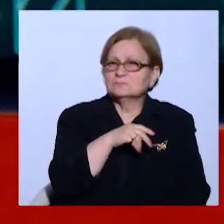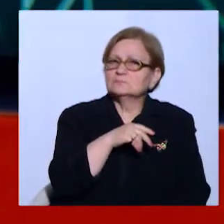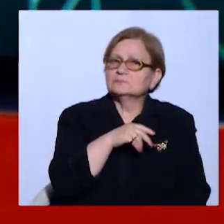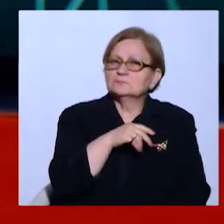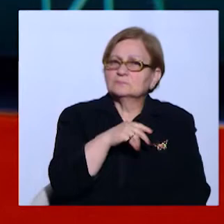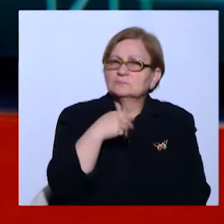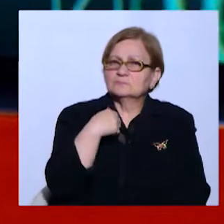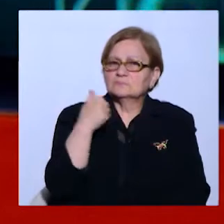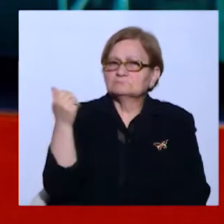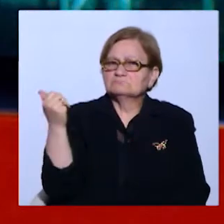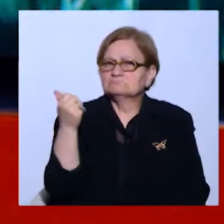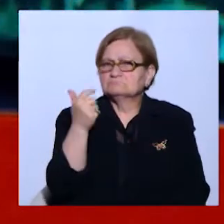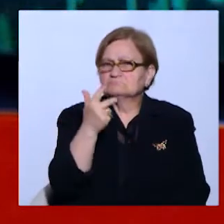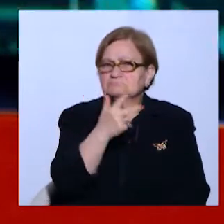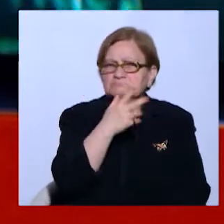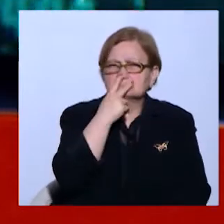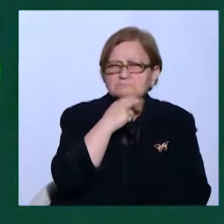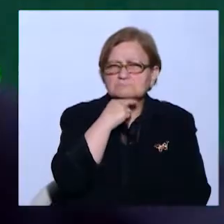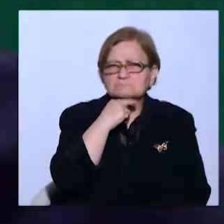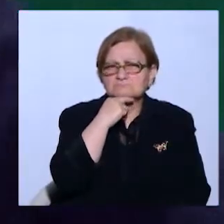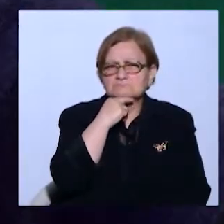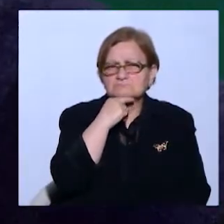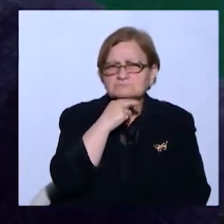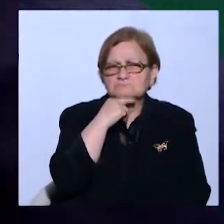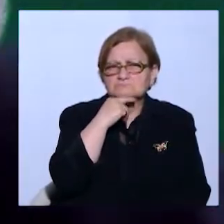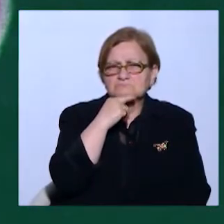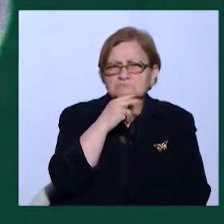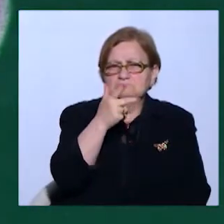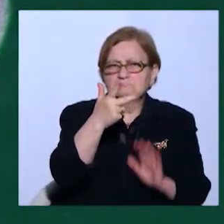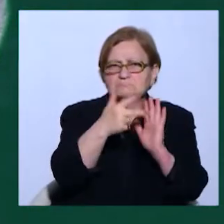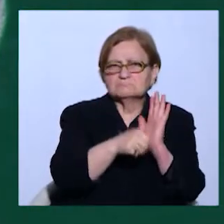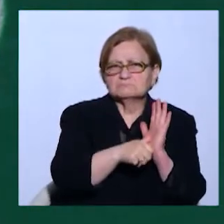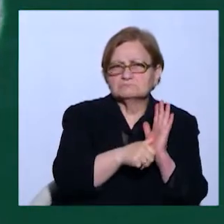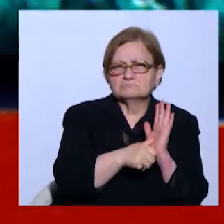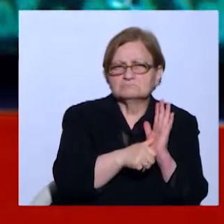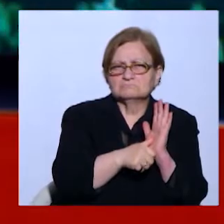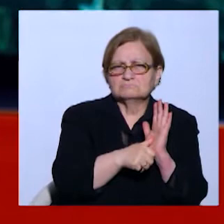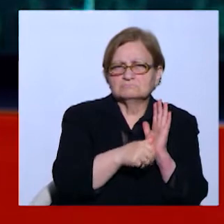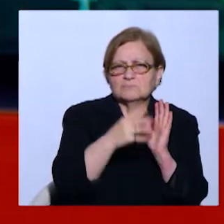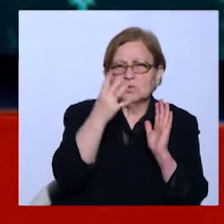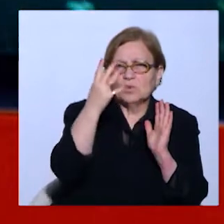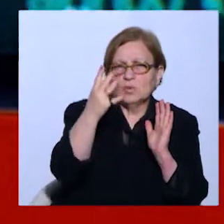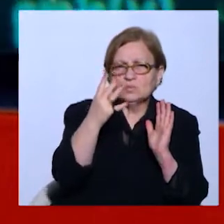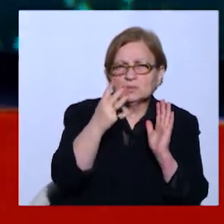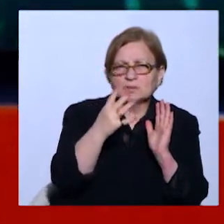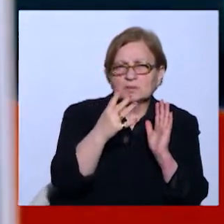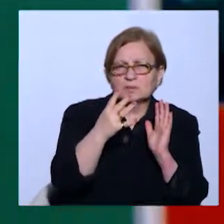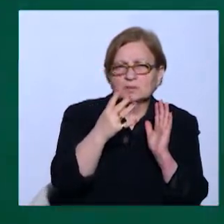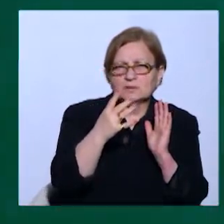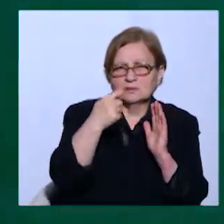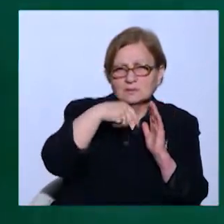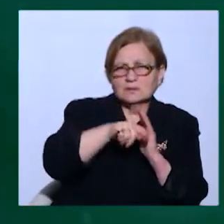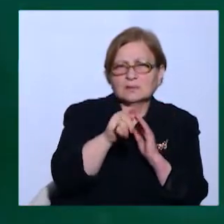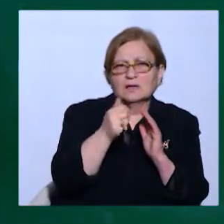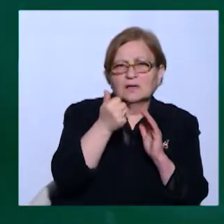წამოვედი მარჯვიდან მარცხი და რა დავინახე, ერთი რა დავინახე. ოღონდ აი შევნიშნე რომ 36 არის 4-ის ჯერადიც. ანუ 4